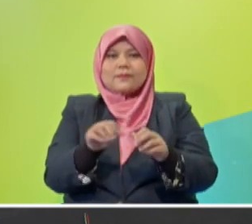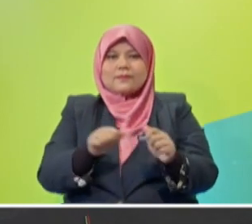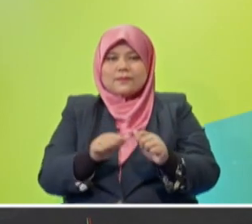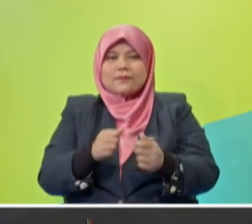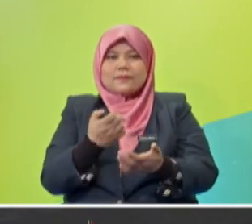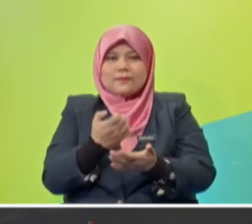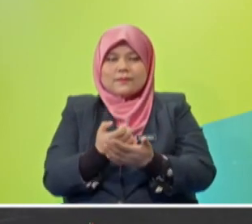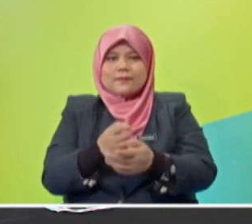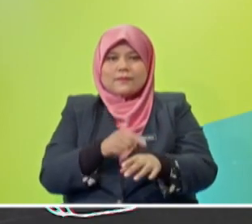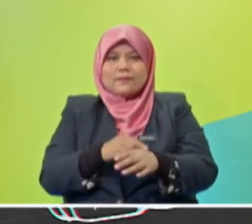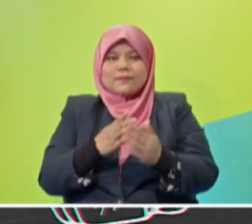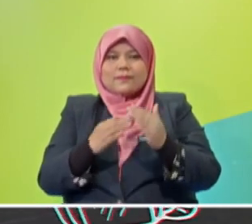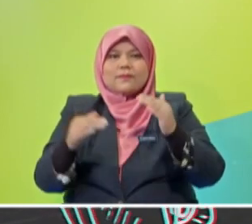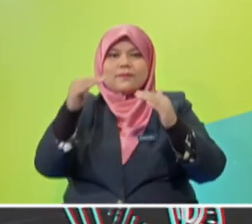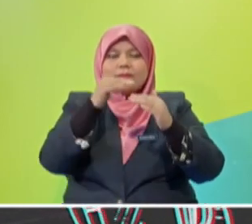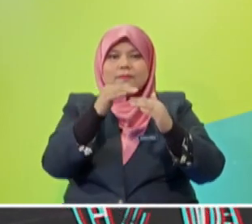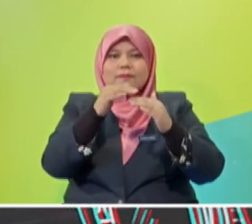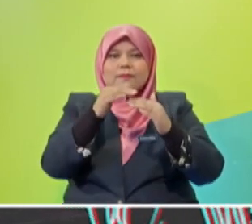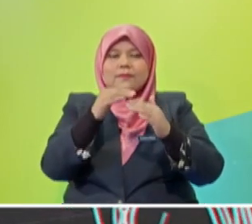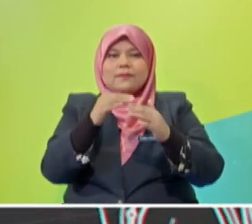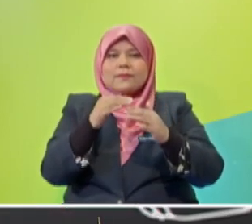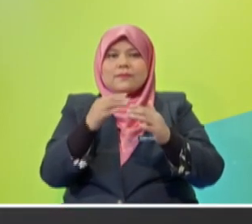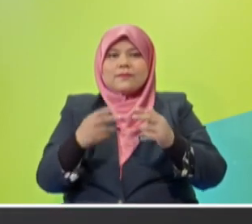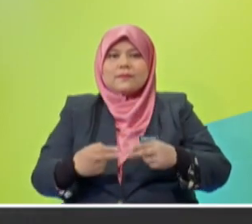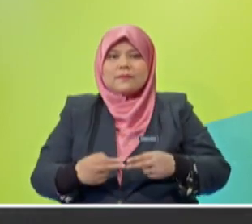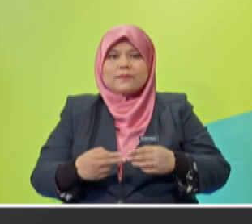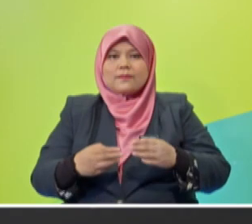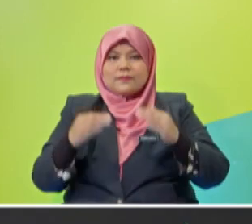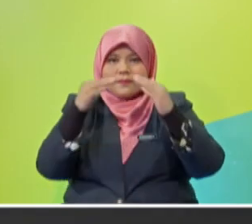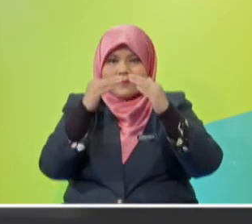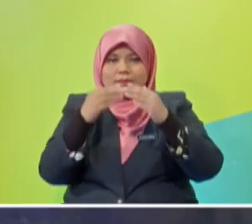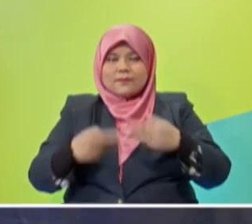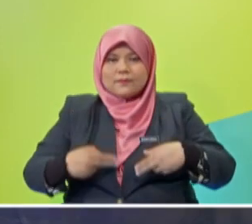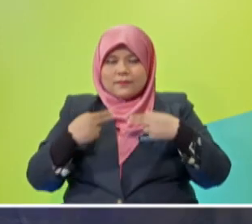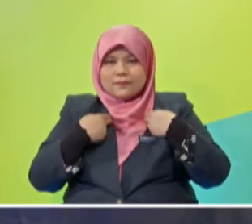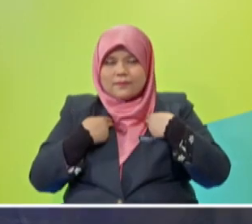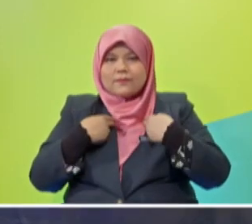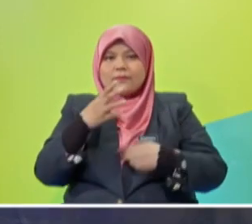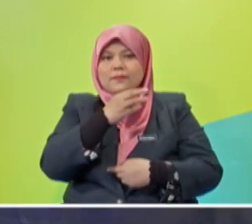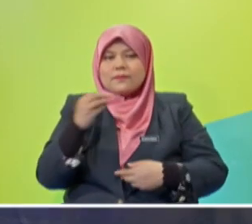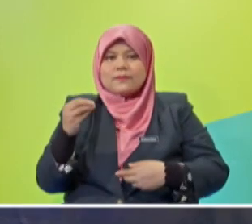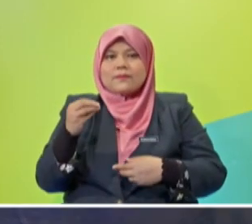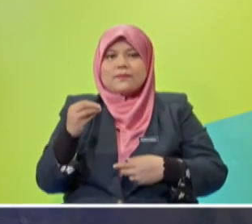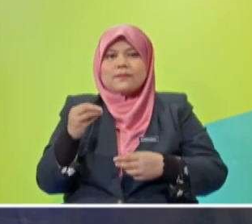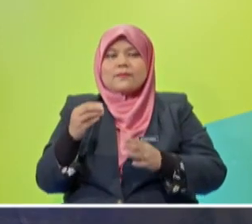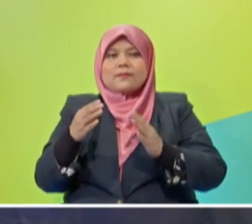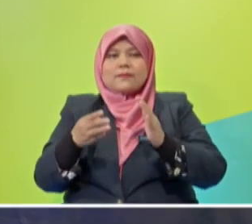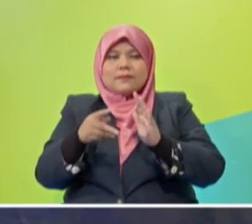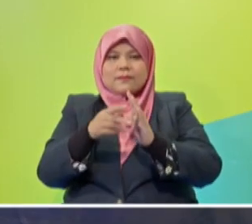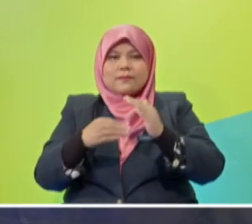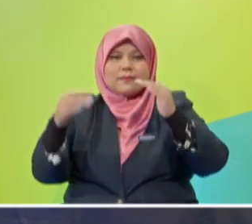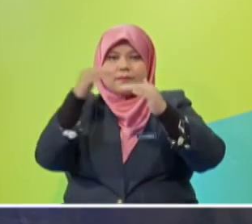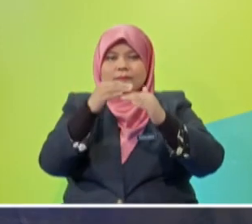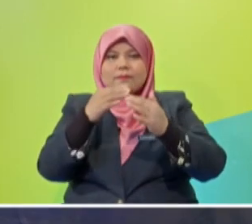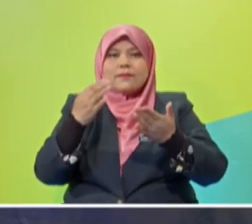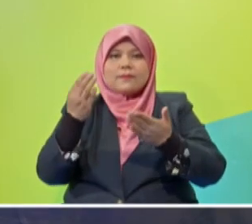peningkatan taraf hidup dan peningkatan infrastruktur. Okey, Kalish bagi peningkatan taraf hidup dan juga peningkatan